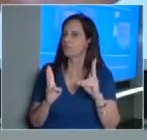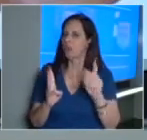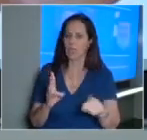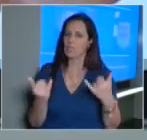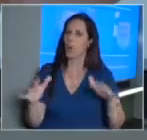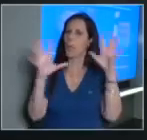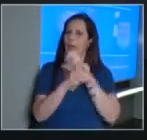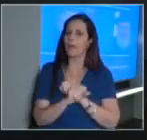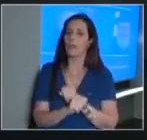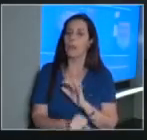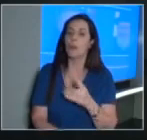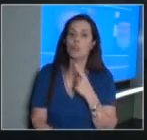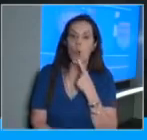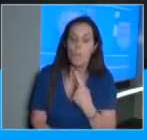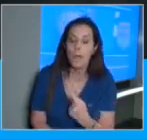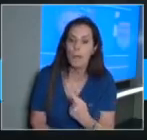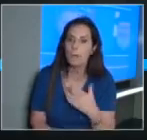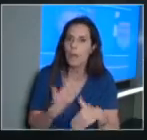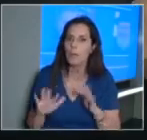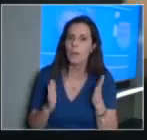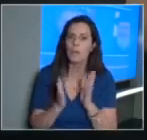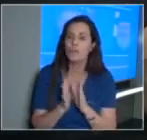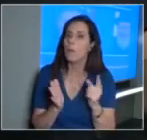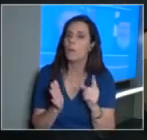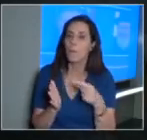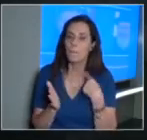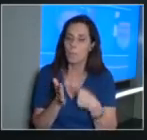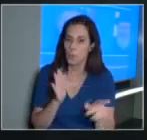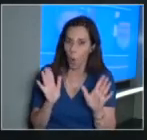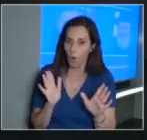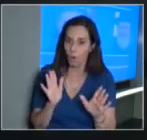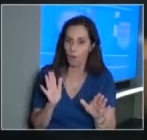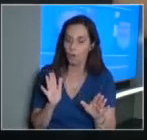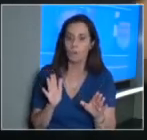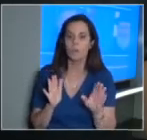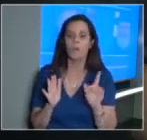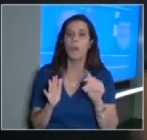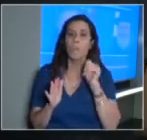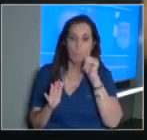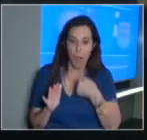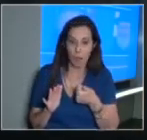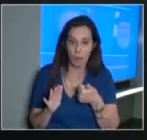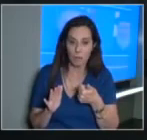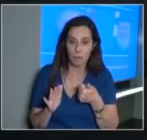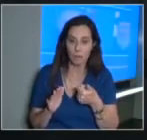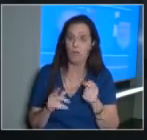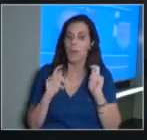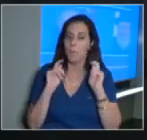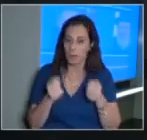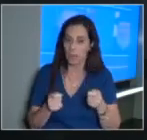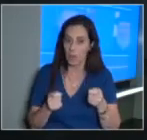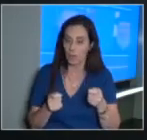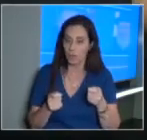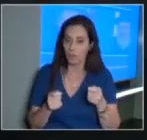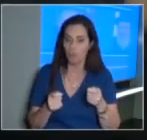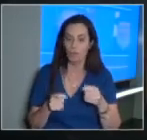כבר הערב, מה שמביא איזשהו תהליך מאוד מהיר, מבקשים פטור מחובת הנחה של 45 יום, מחר כבר מגישים לקריאה